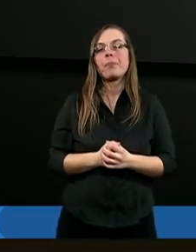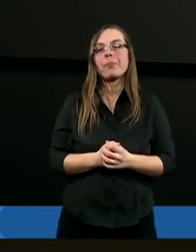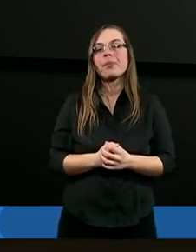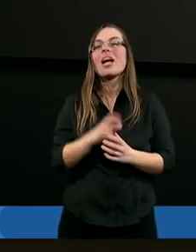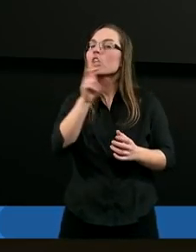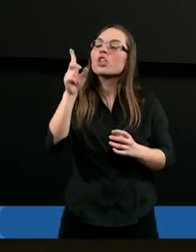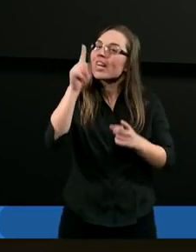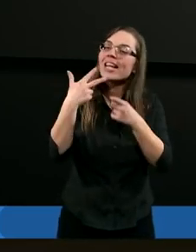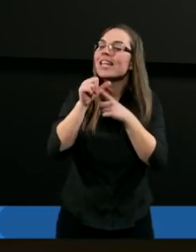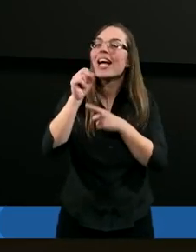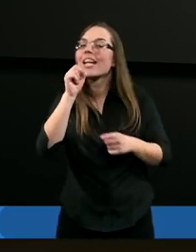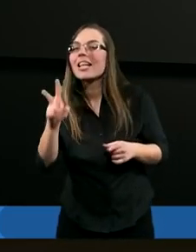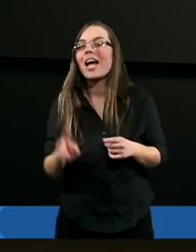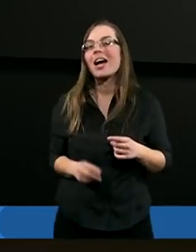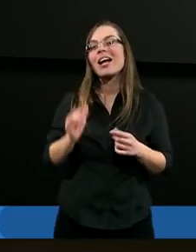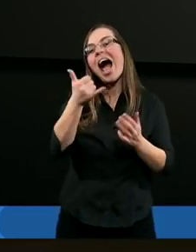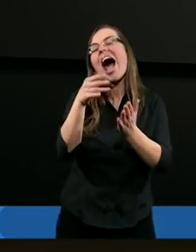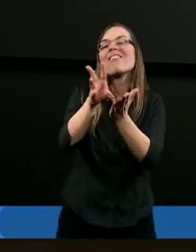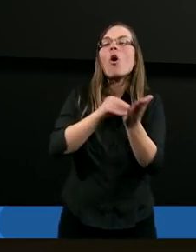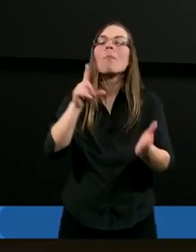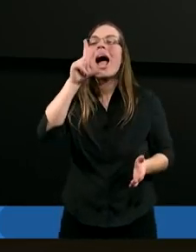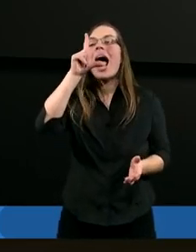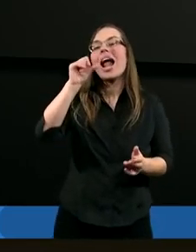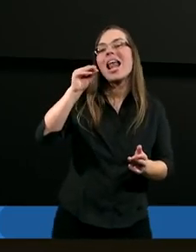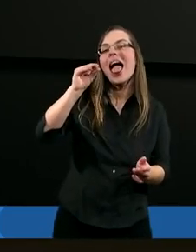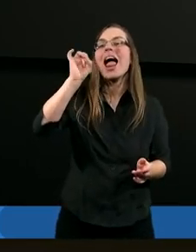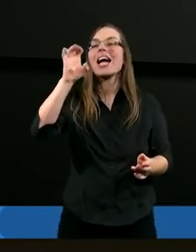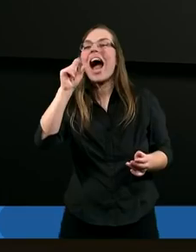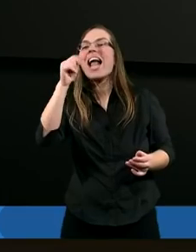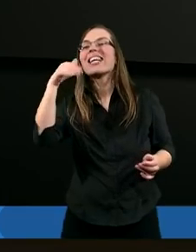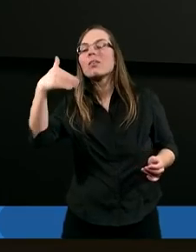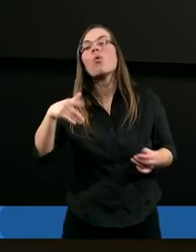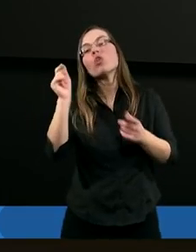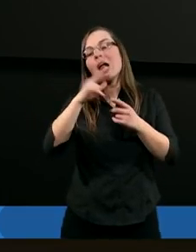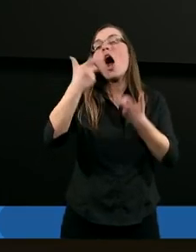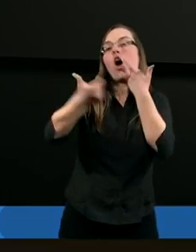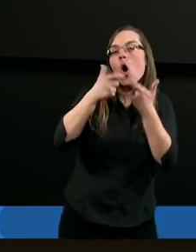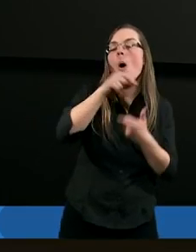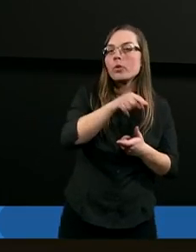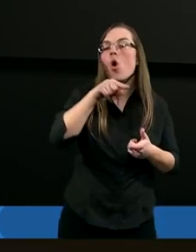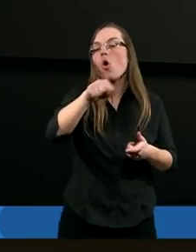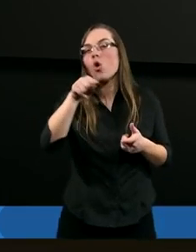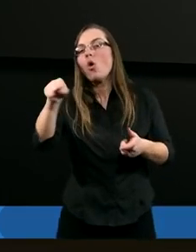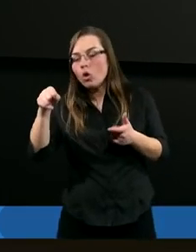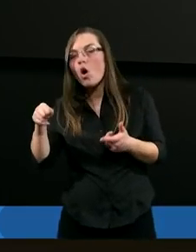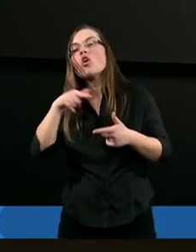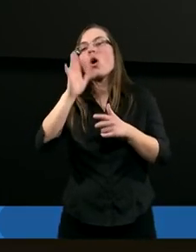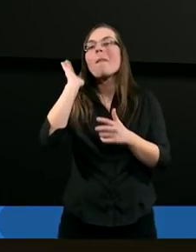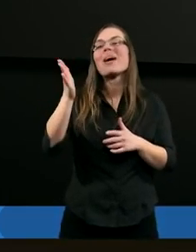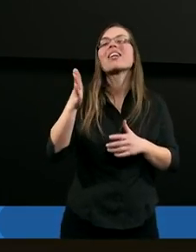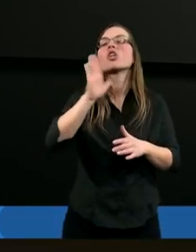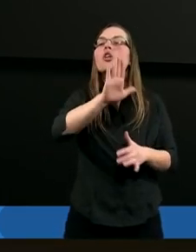No a czy to nie jest jakaś forma legalizmu? Zrobisz to, zrobisz tamto, to będziesz miał?